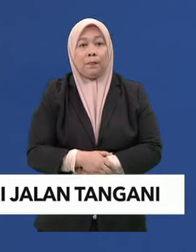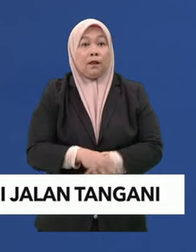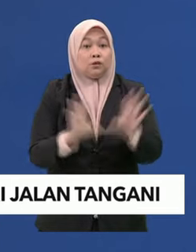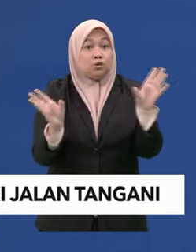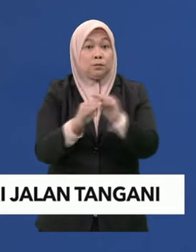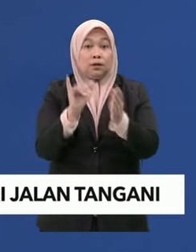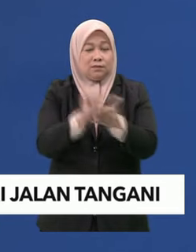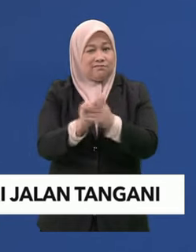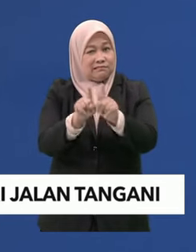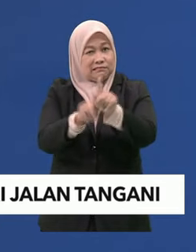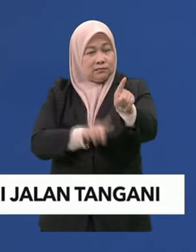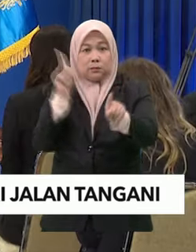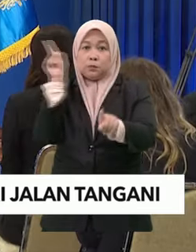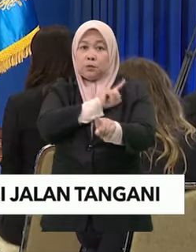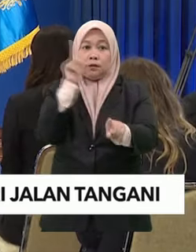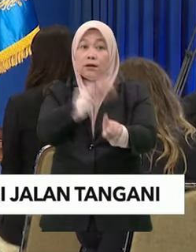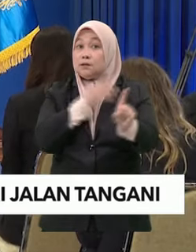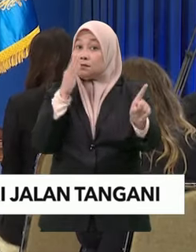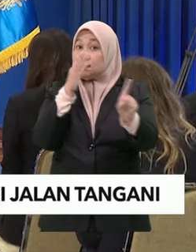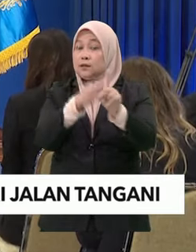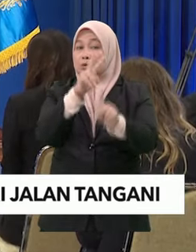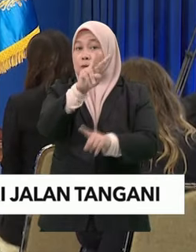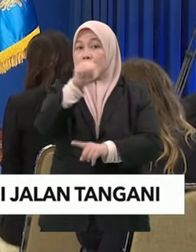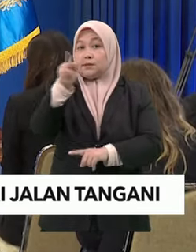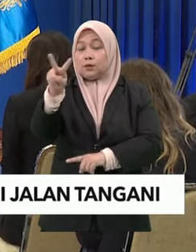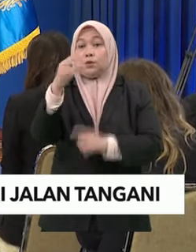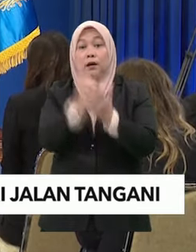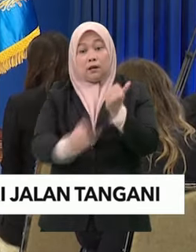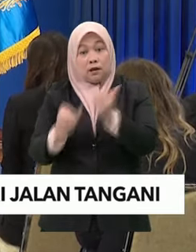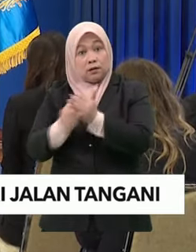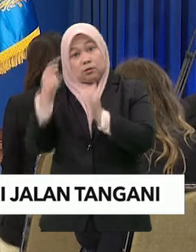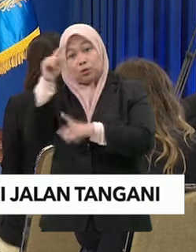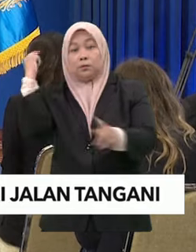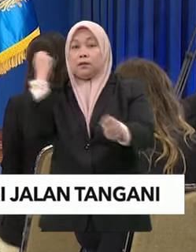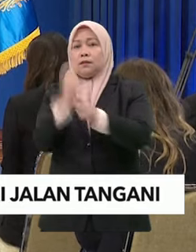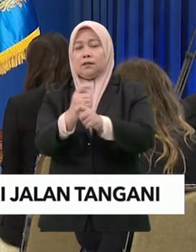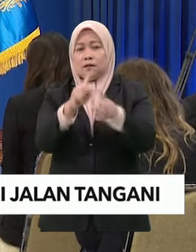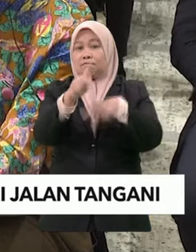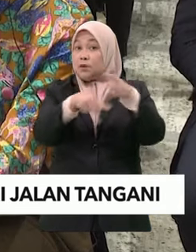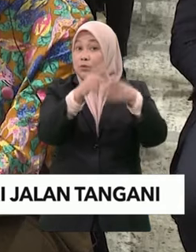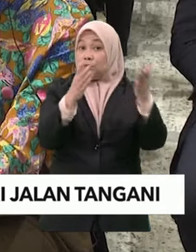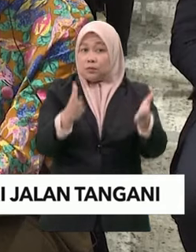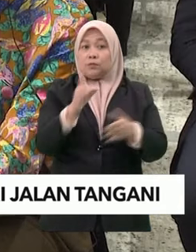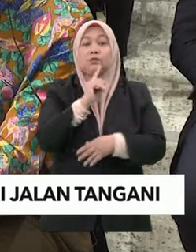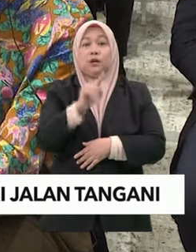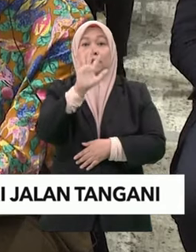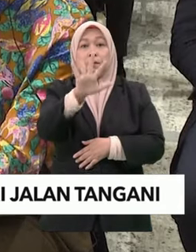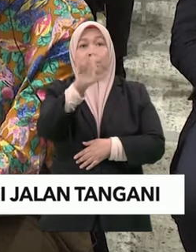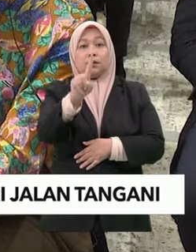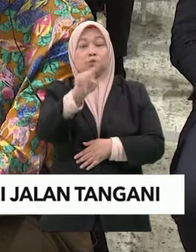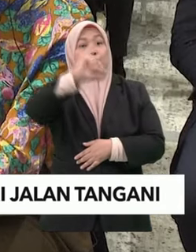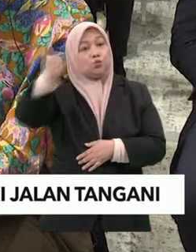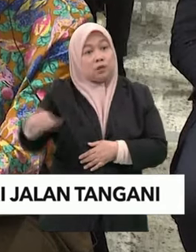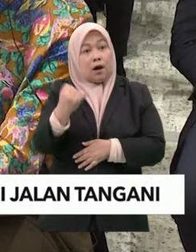jumlah itu jauh lebih rendah daripada sasaran 2.1 kelahiran untuk mengekalkan populasi semasa sebanyak 51